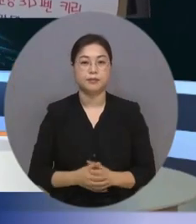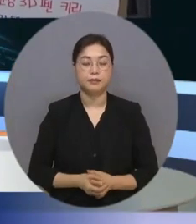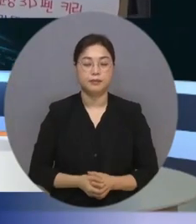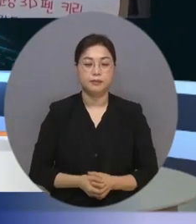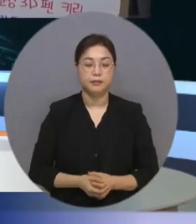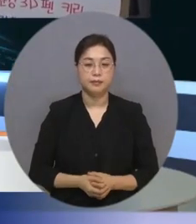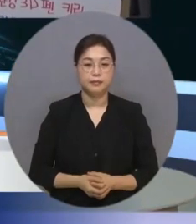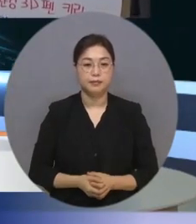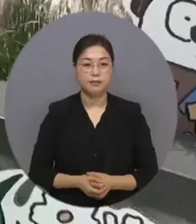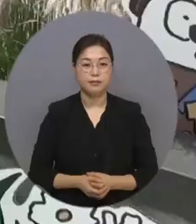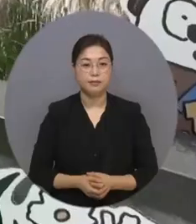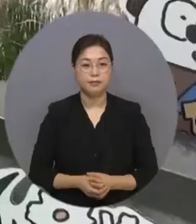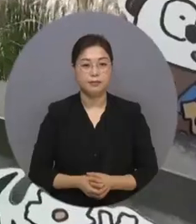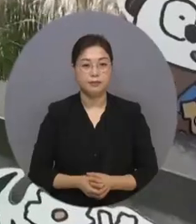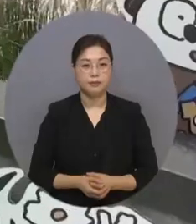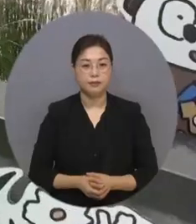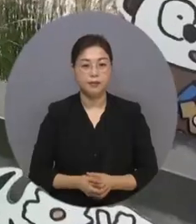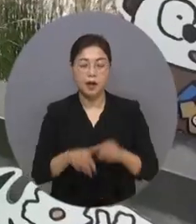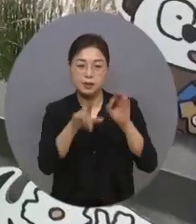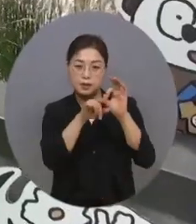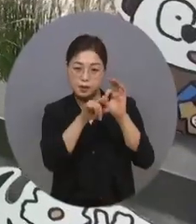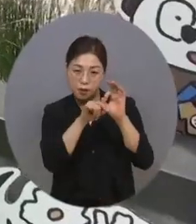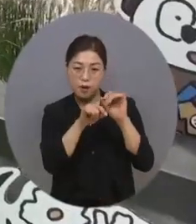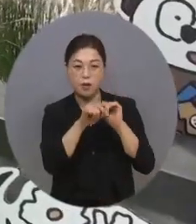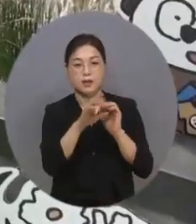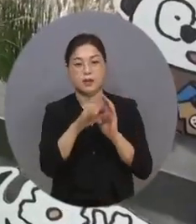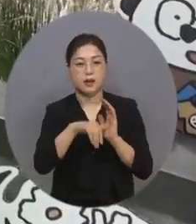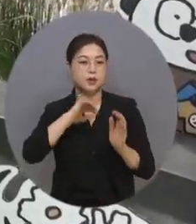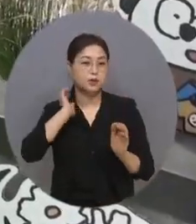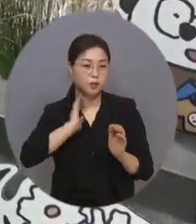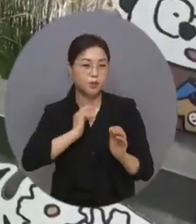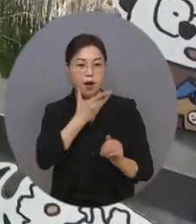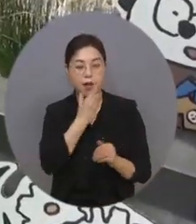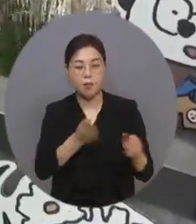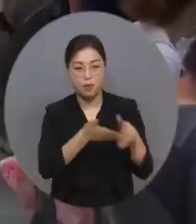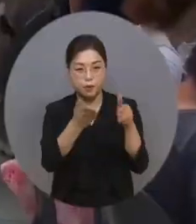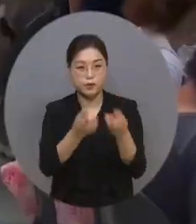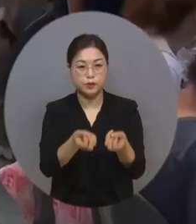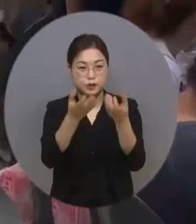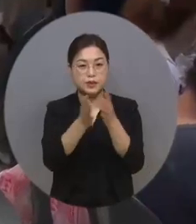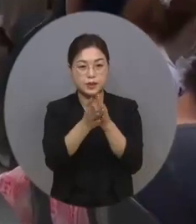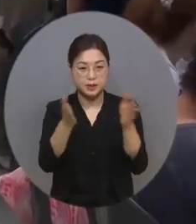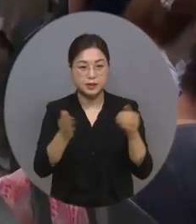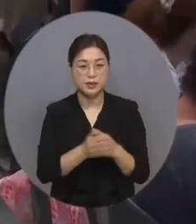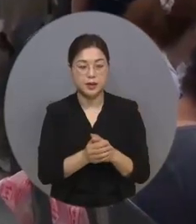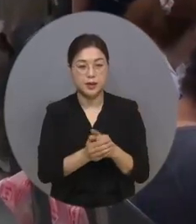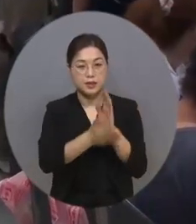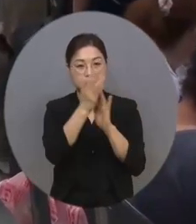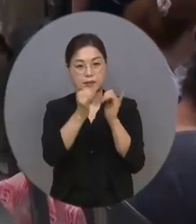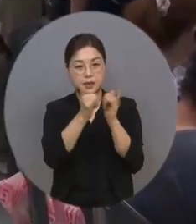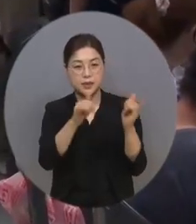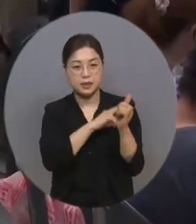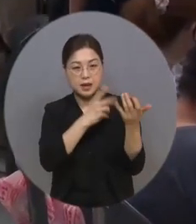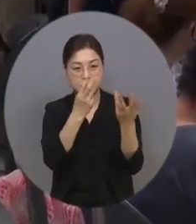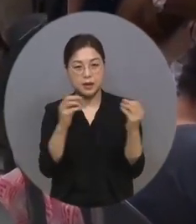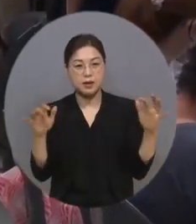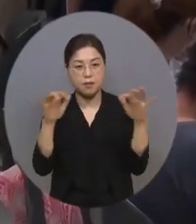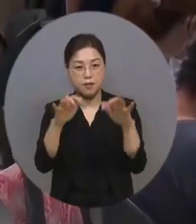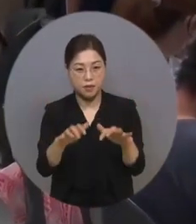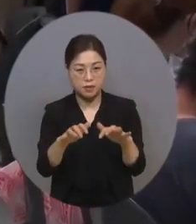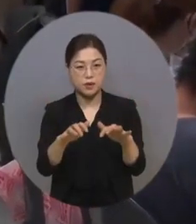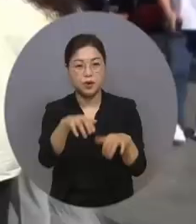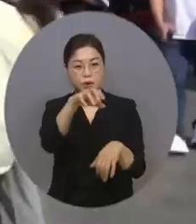다녀왔습니다. 10월과 함께 의정부 행복로는 축제가 시작되었습니다. 시민이 가장 많이 찾는 명소, 차 없는